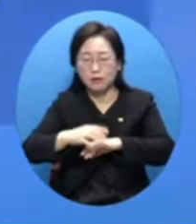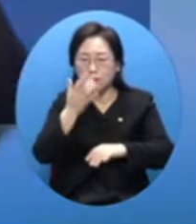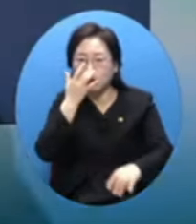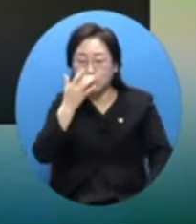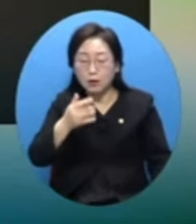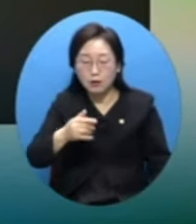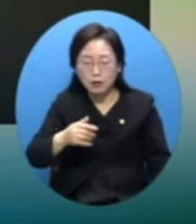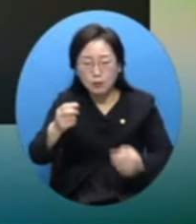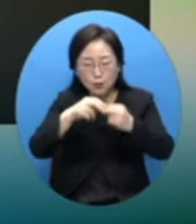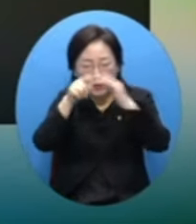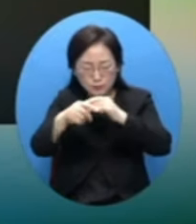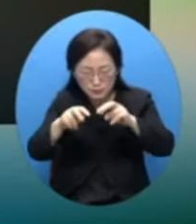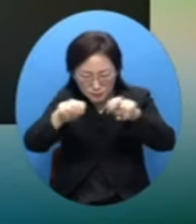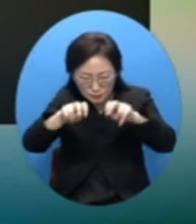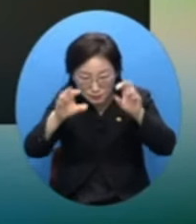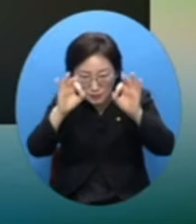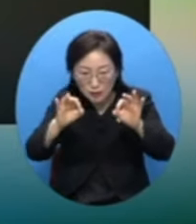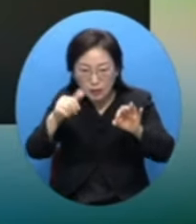뇌종양이,